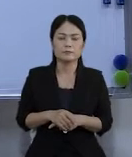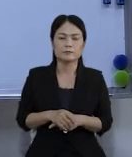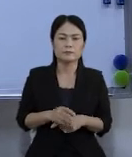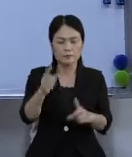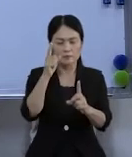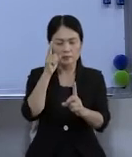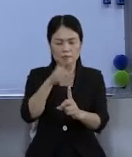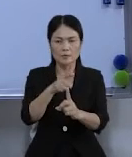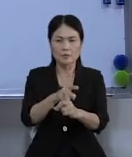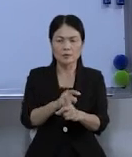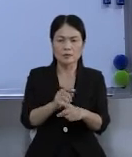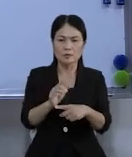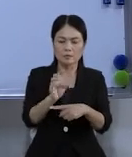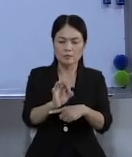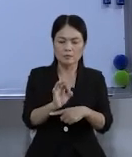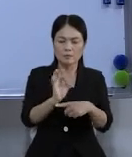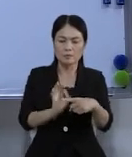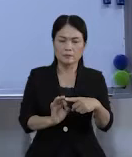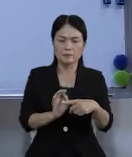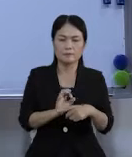đào từ lớp bảo phía